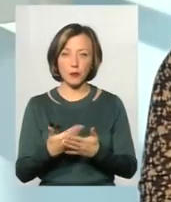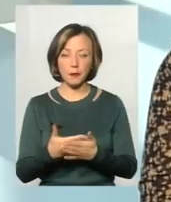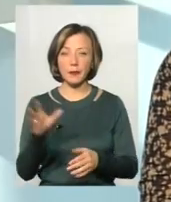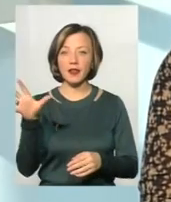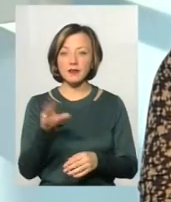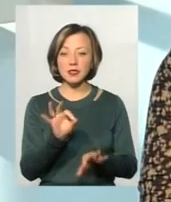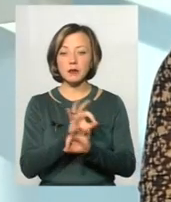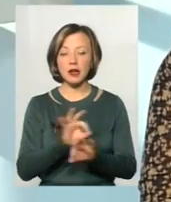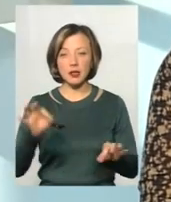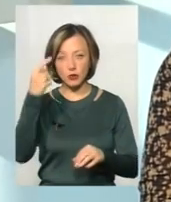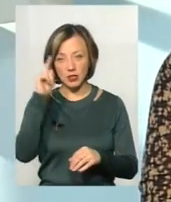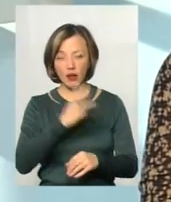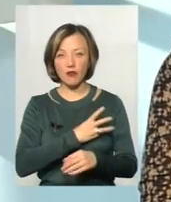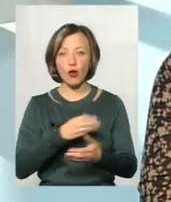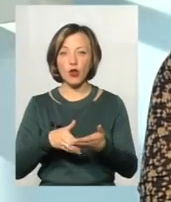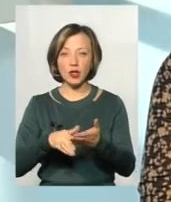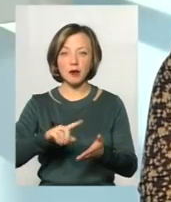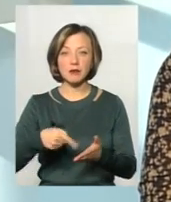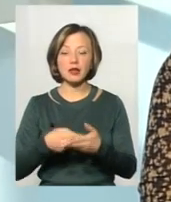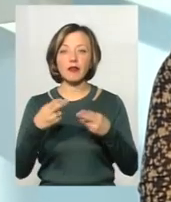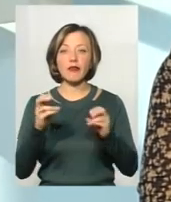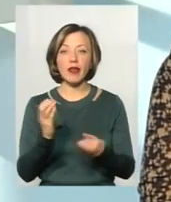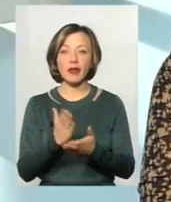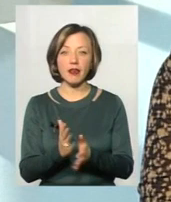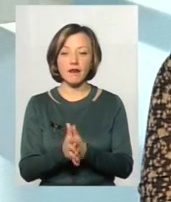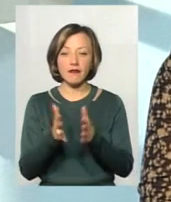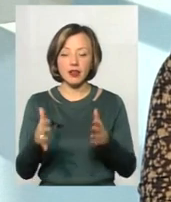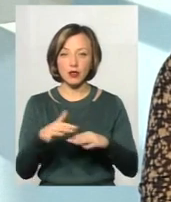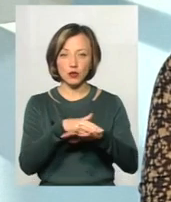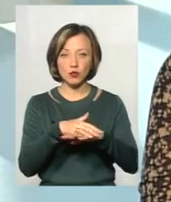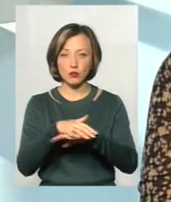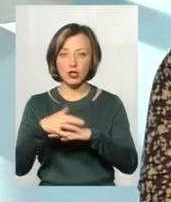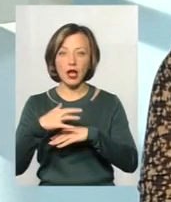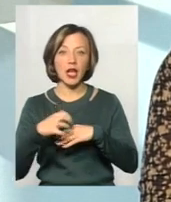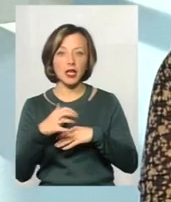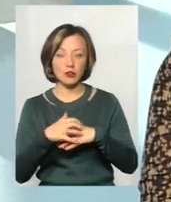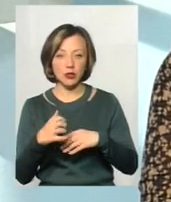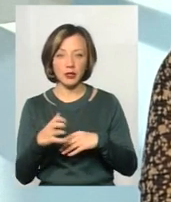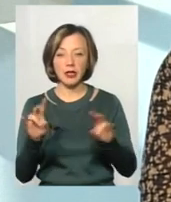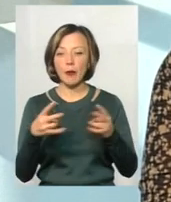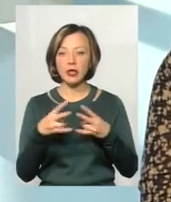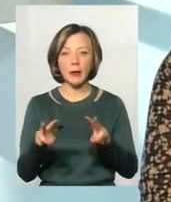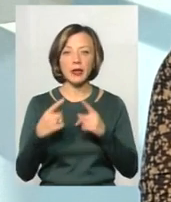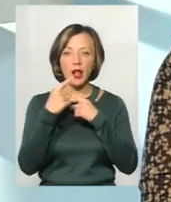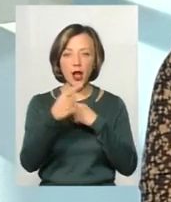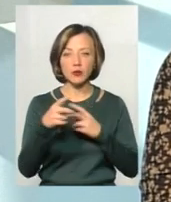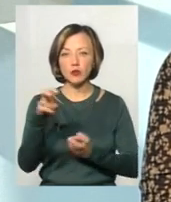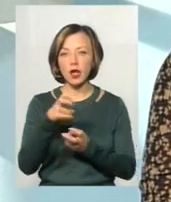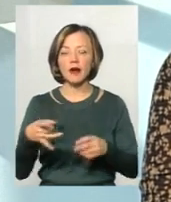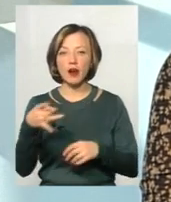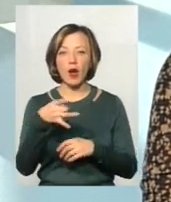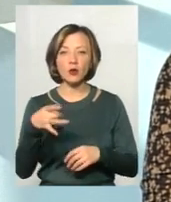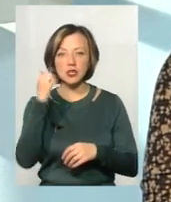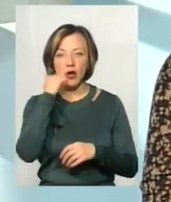всі прекрасно знають волонтери нашого міста, де є такі великі скупчення кішок. Далеко не потрібно ходити, от в районі там